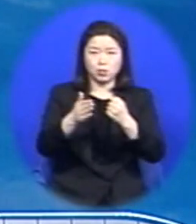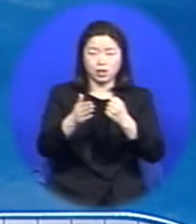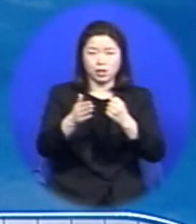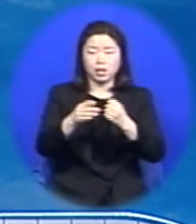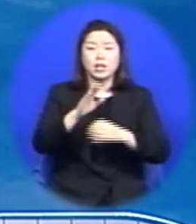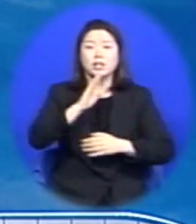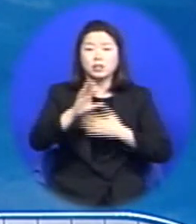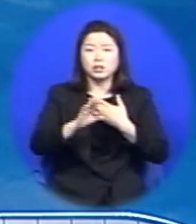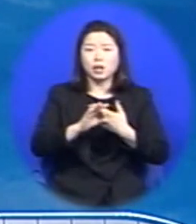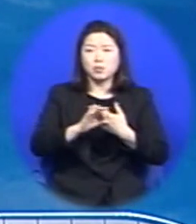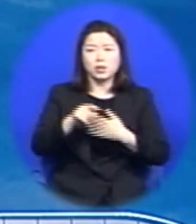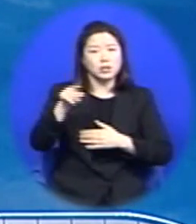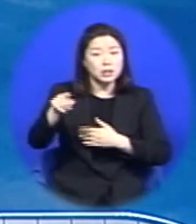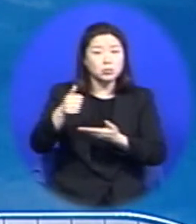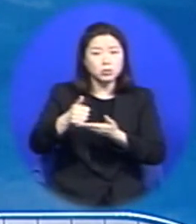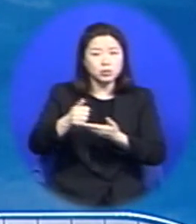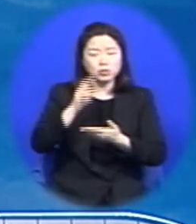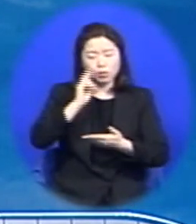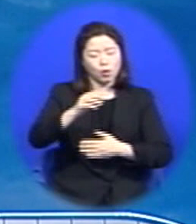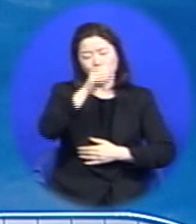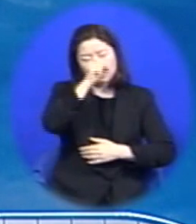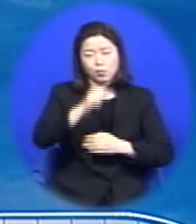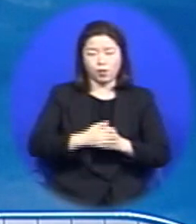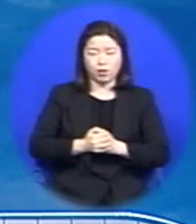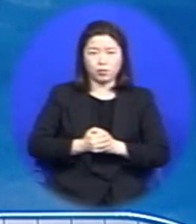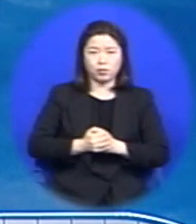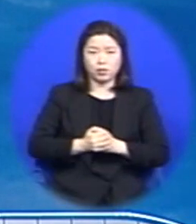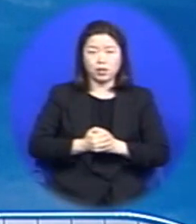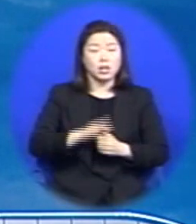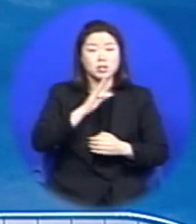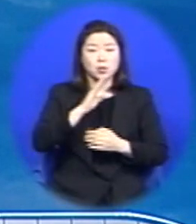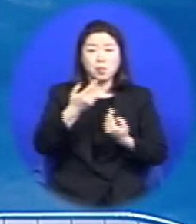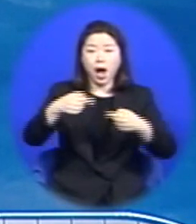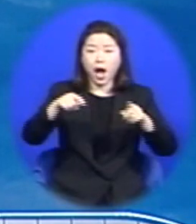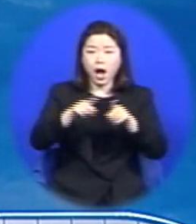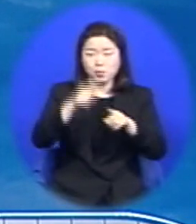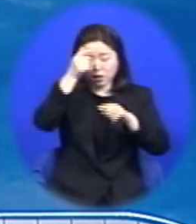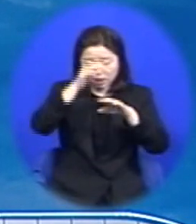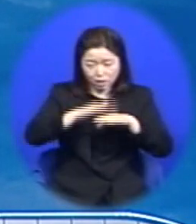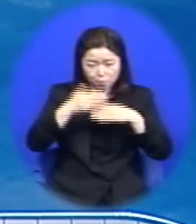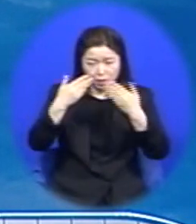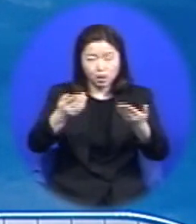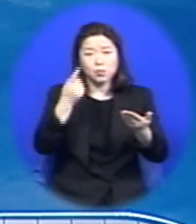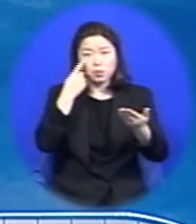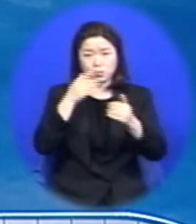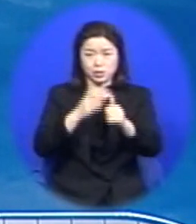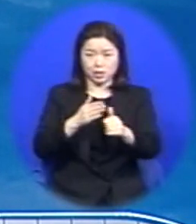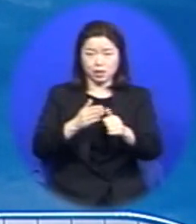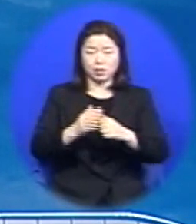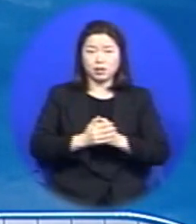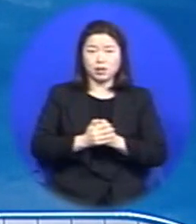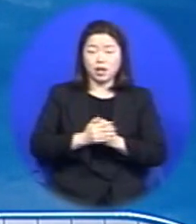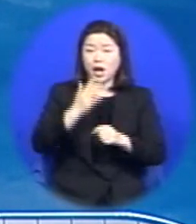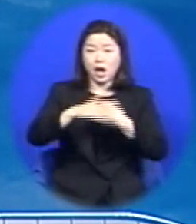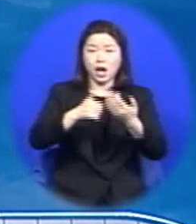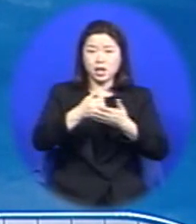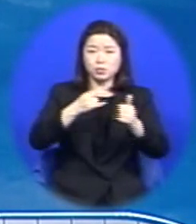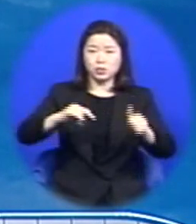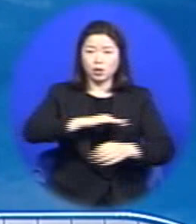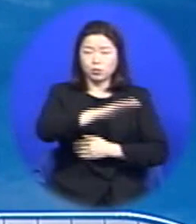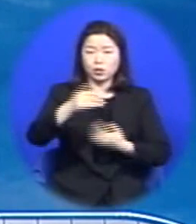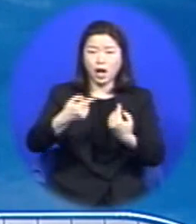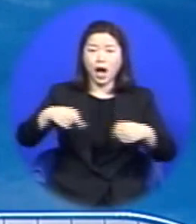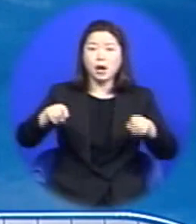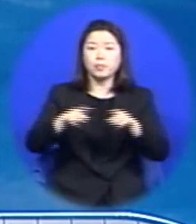그렇다면 저는 너무나 좋아요. 정말 함께 예배해 보십시다. 하나님께 우리가 함께